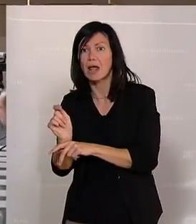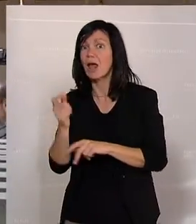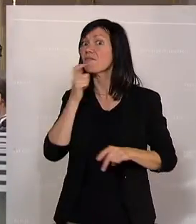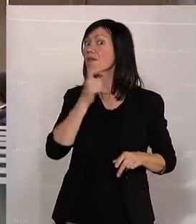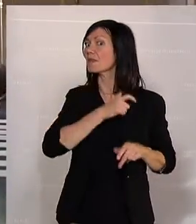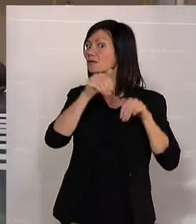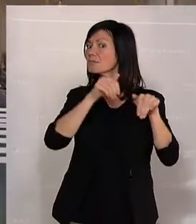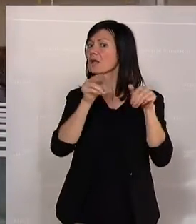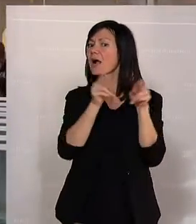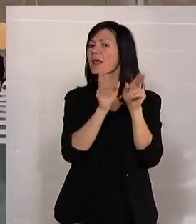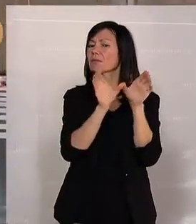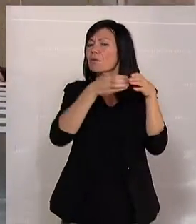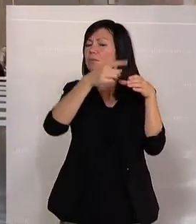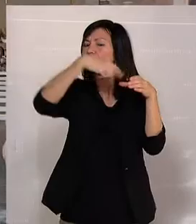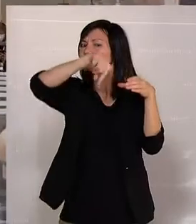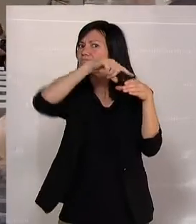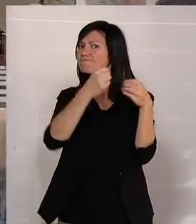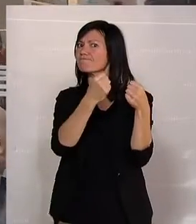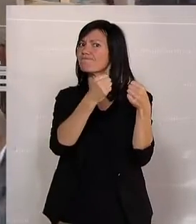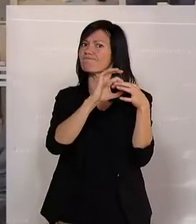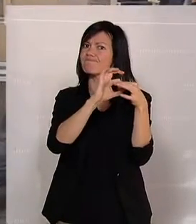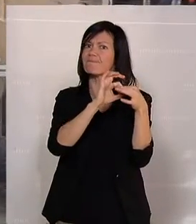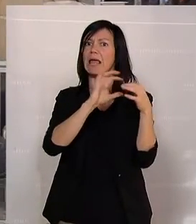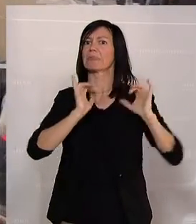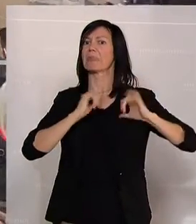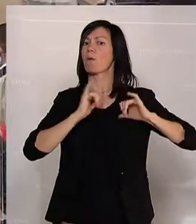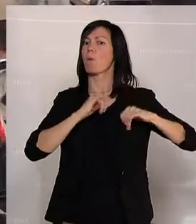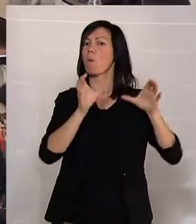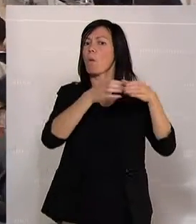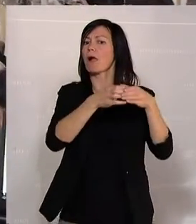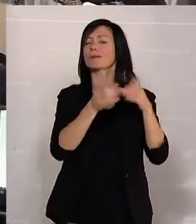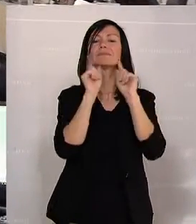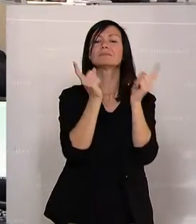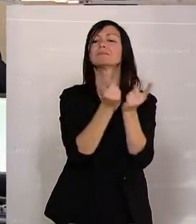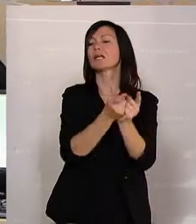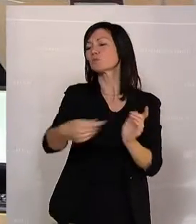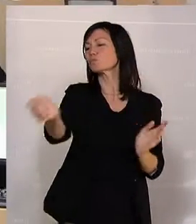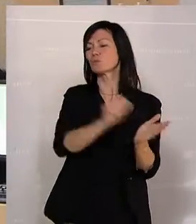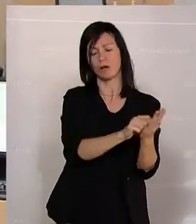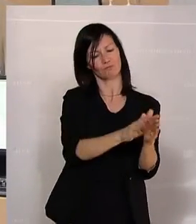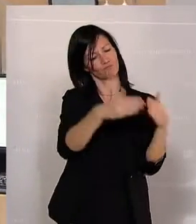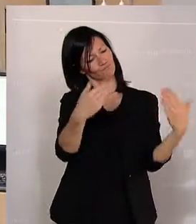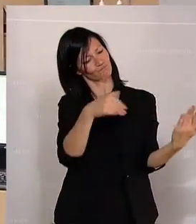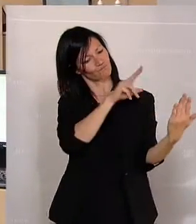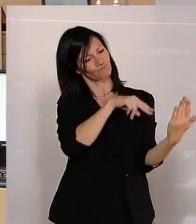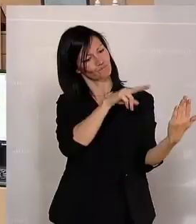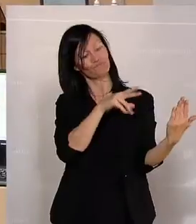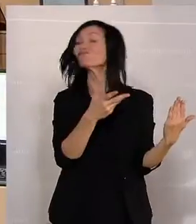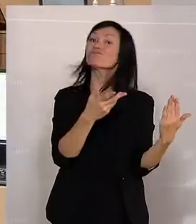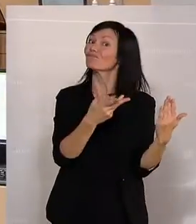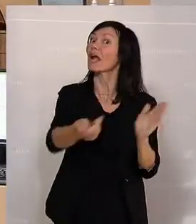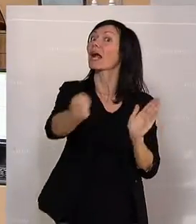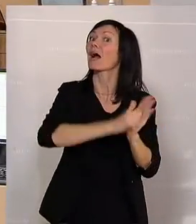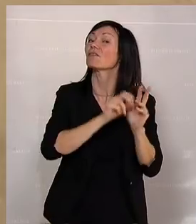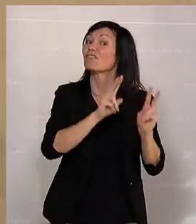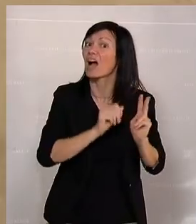ihren Verbündeten aus Tirol und sich eine Zeitung gekauft hat, die sie dann in weiterer Folge auch